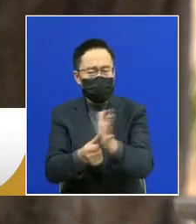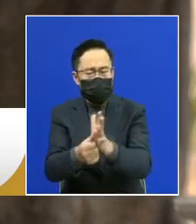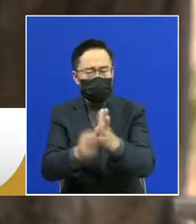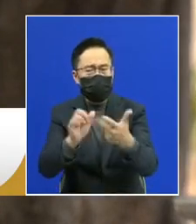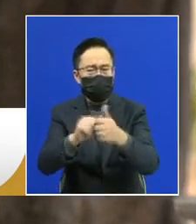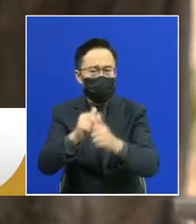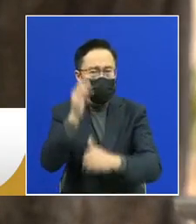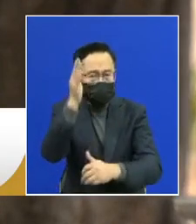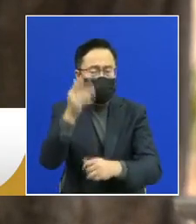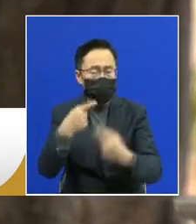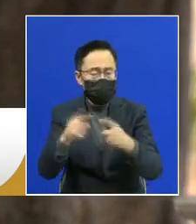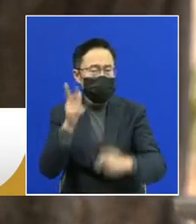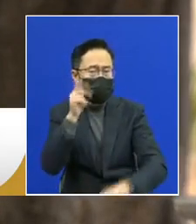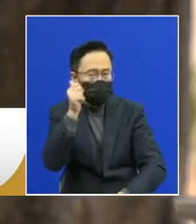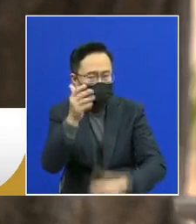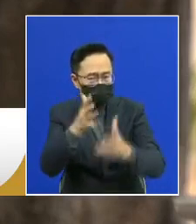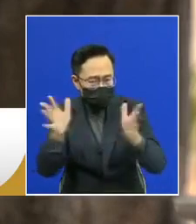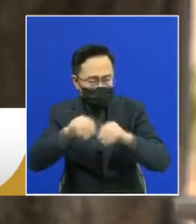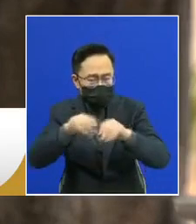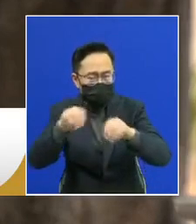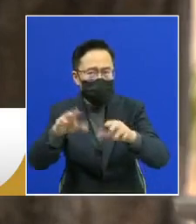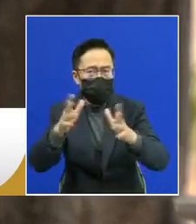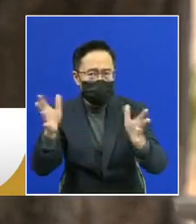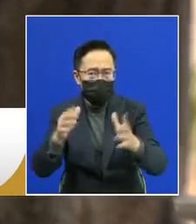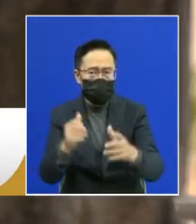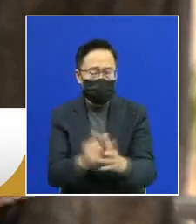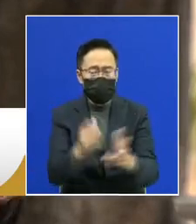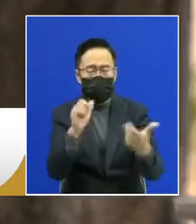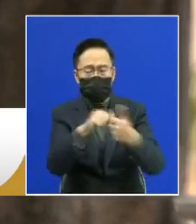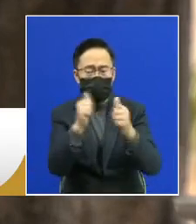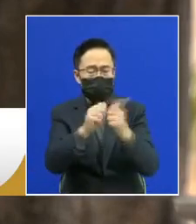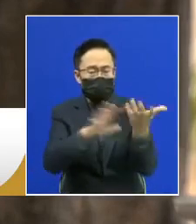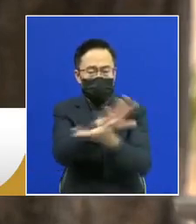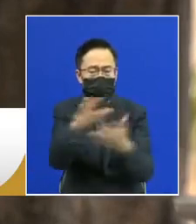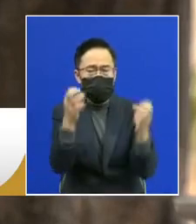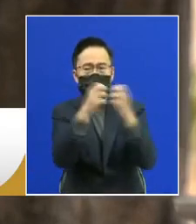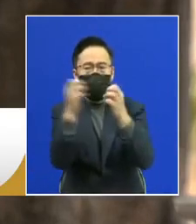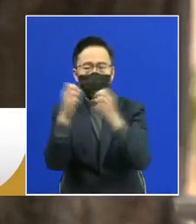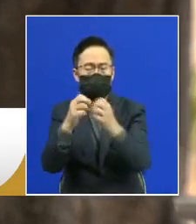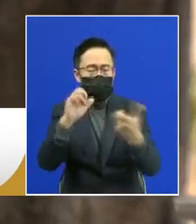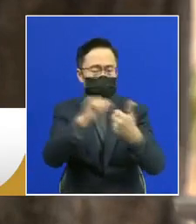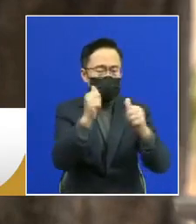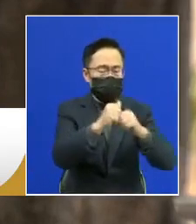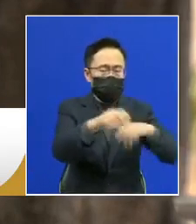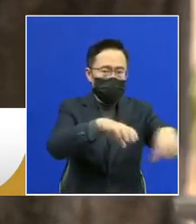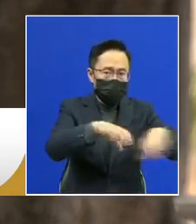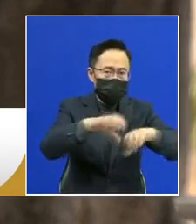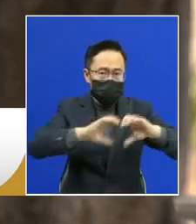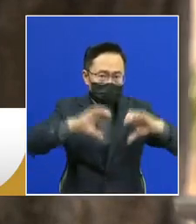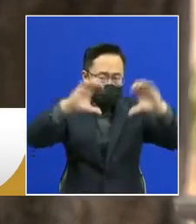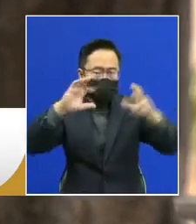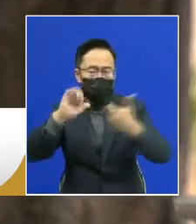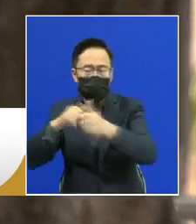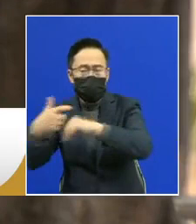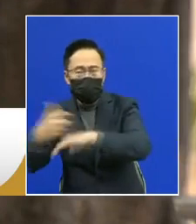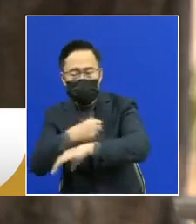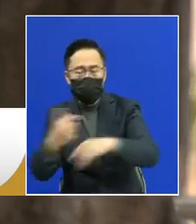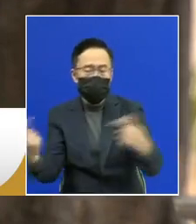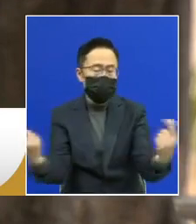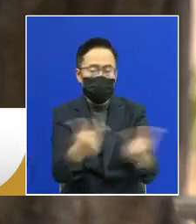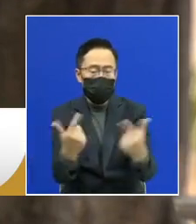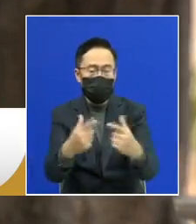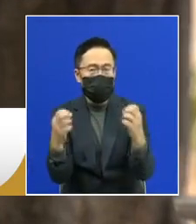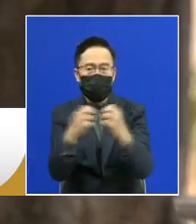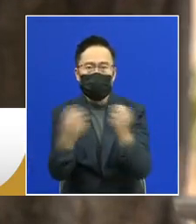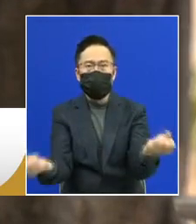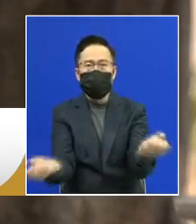กระตุกมูลว่านัดเอาปัญหานี้กับสถานีฝ่ายบริหารคณะฝ่ายการเมืองใส่มาตีอยู่เยอะมันเดินหน้าไปได้